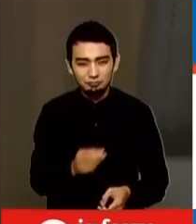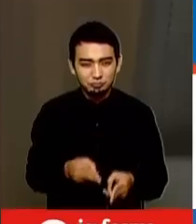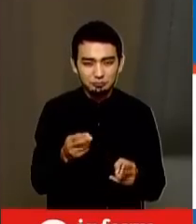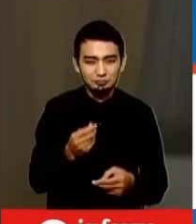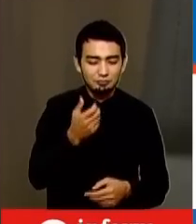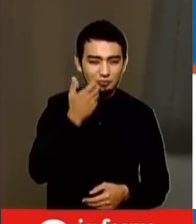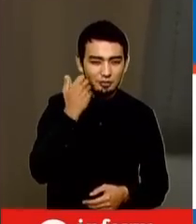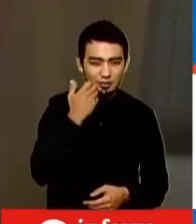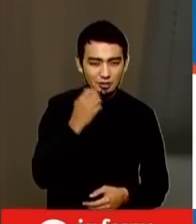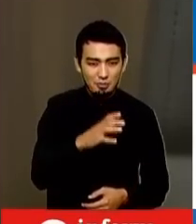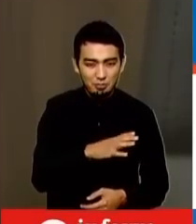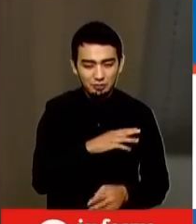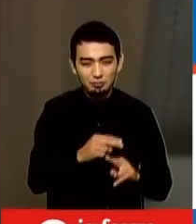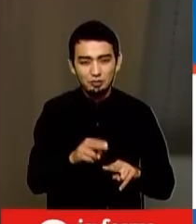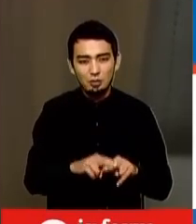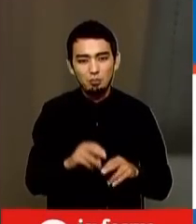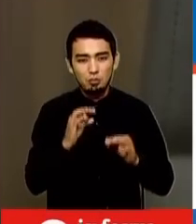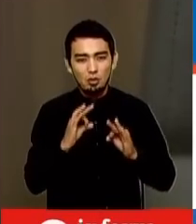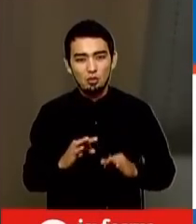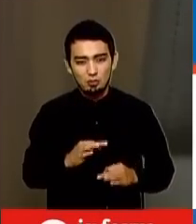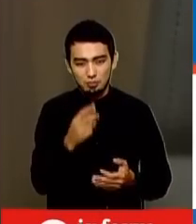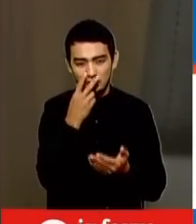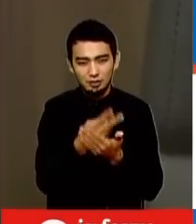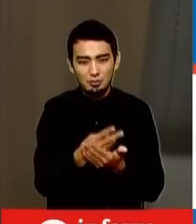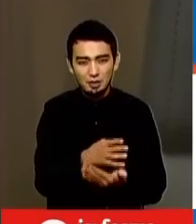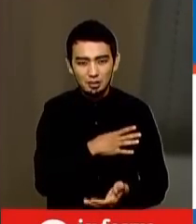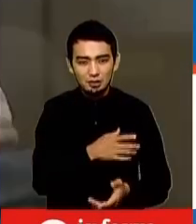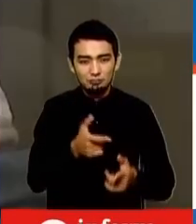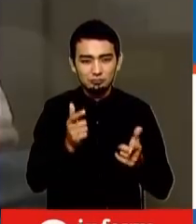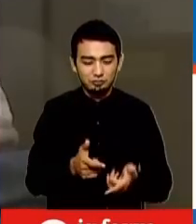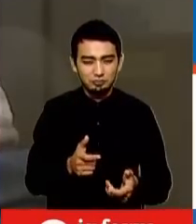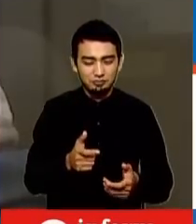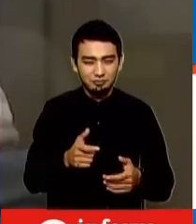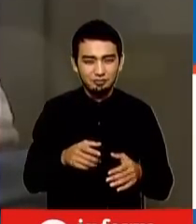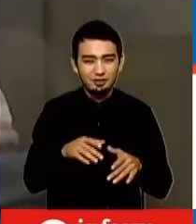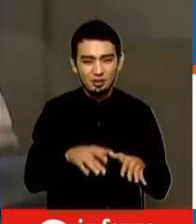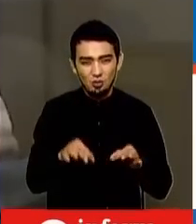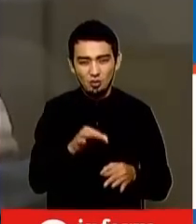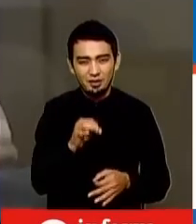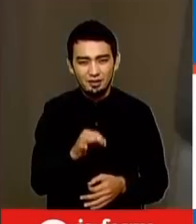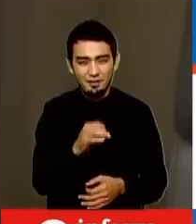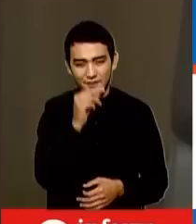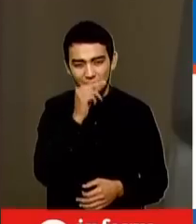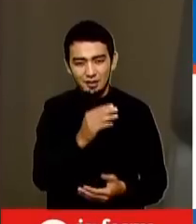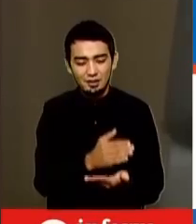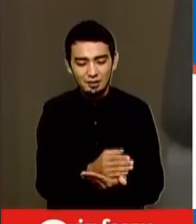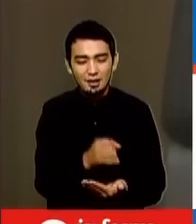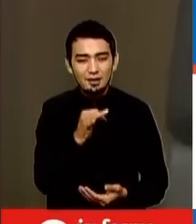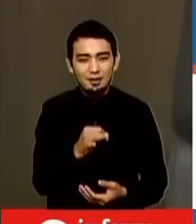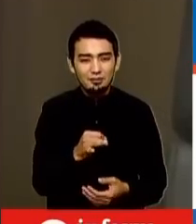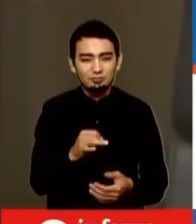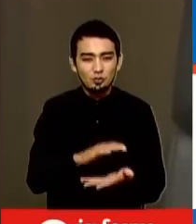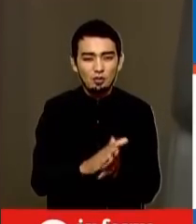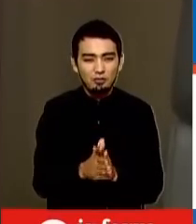дохода, прокурорам было представлено процессуальное соглашение в форме сделки о признании вины. В рамках